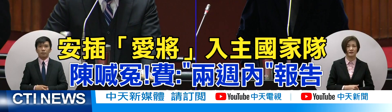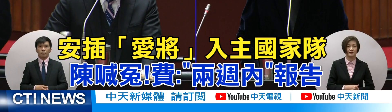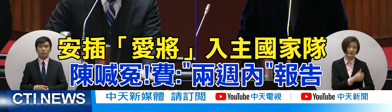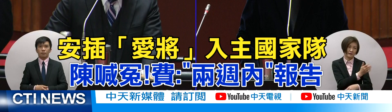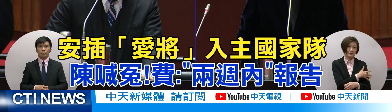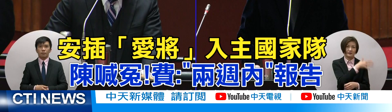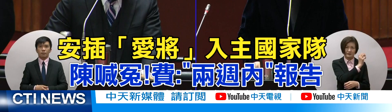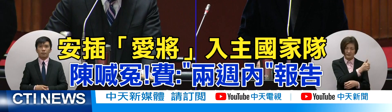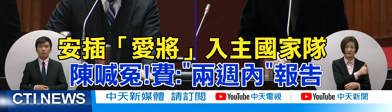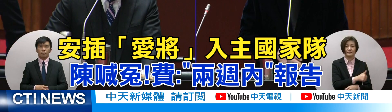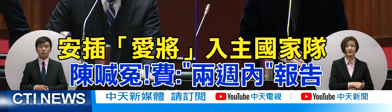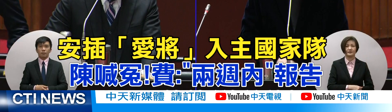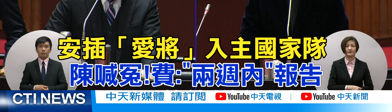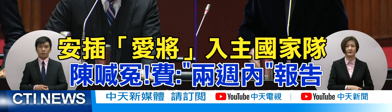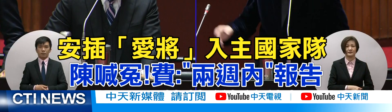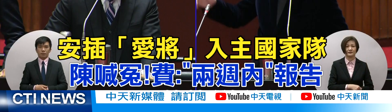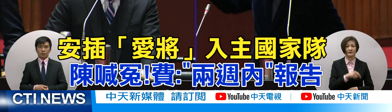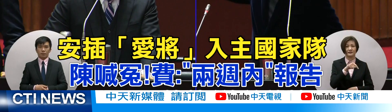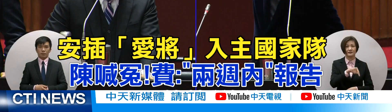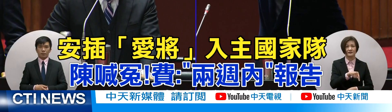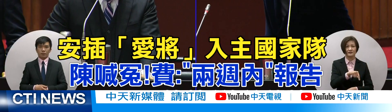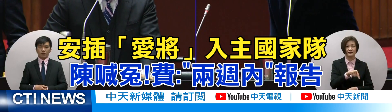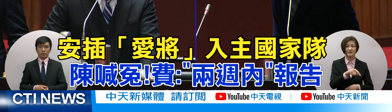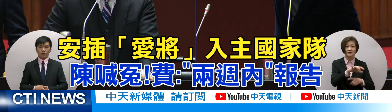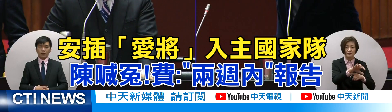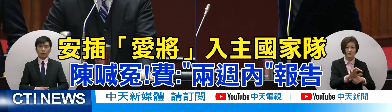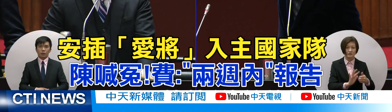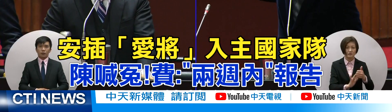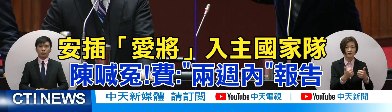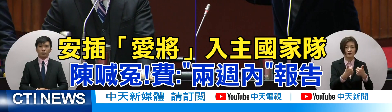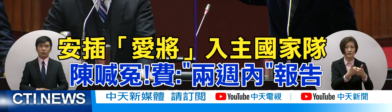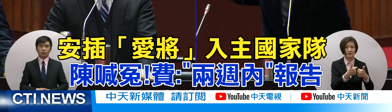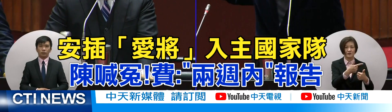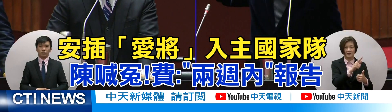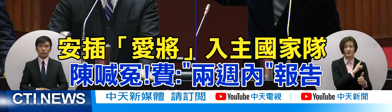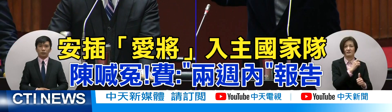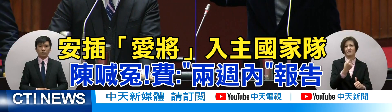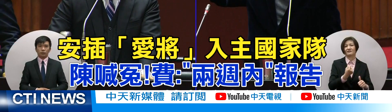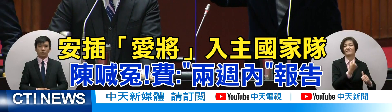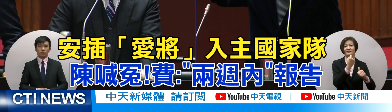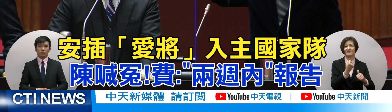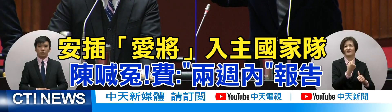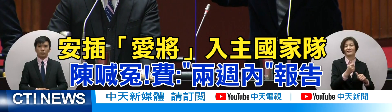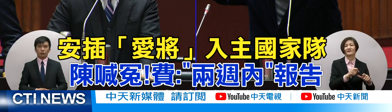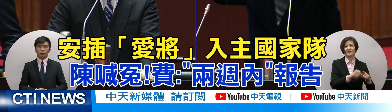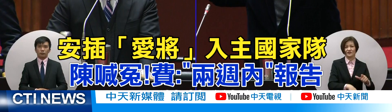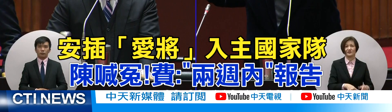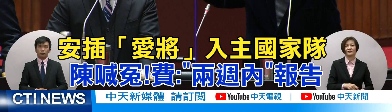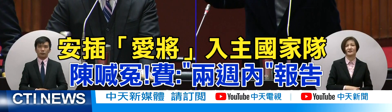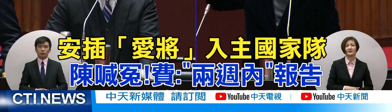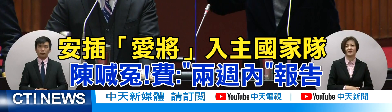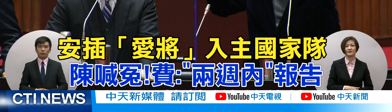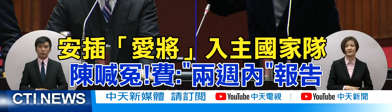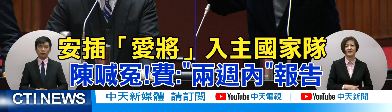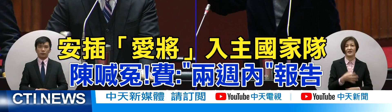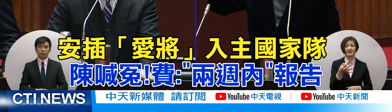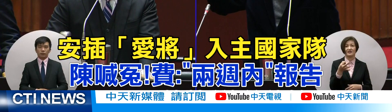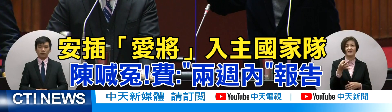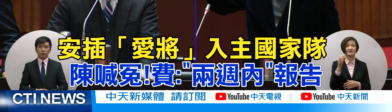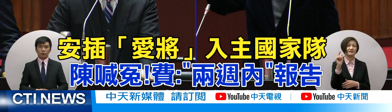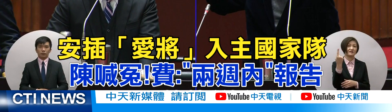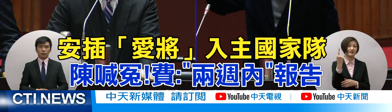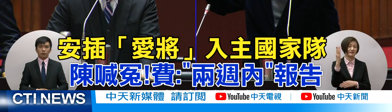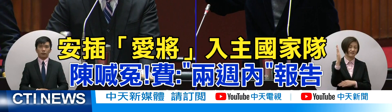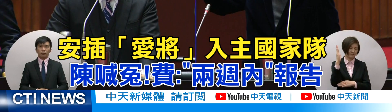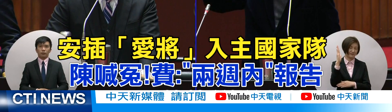委啊，这明明就是你们农委会啊一手控制的公司，钱也是来自于